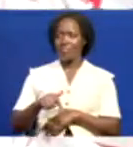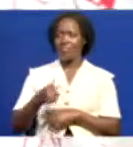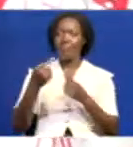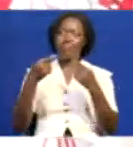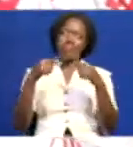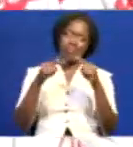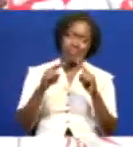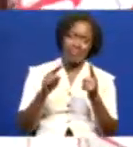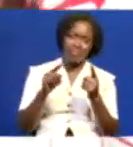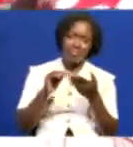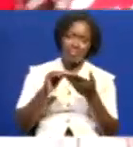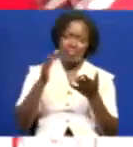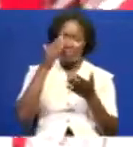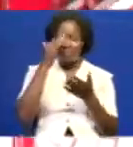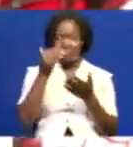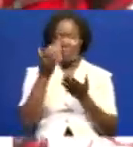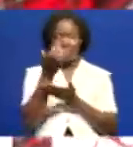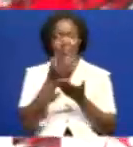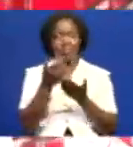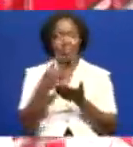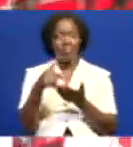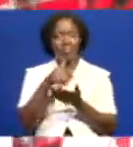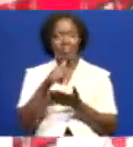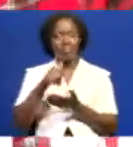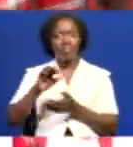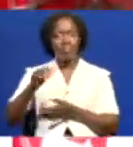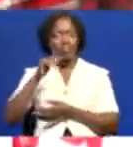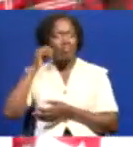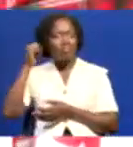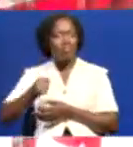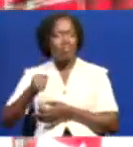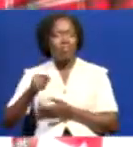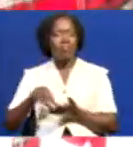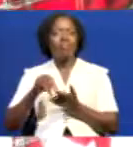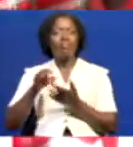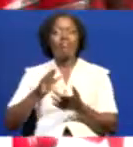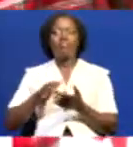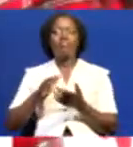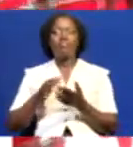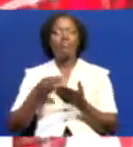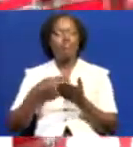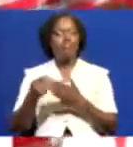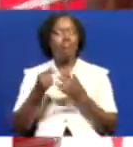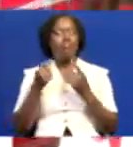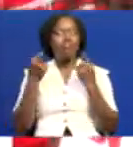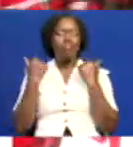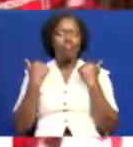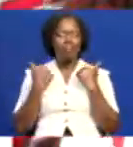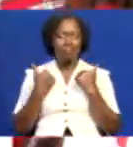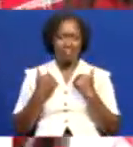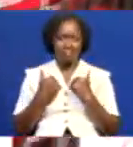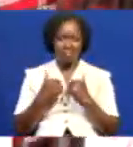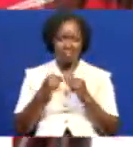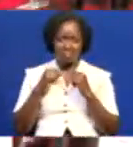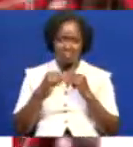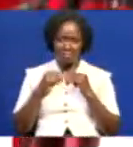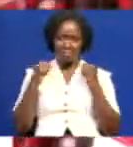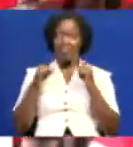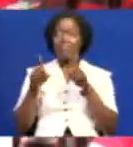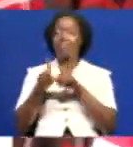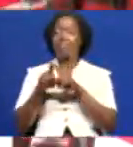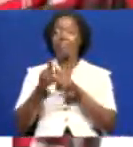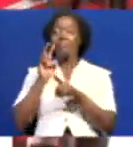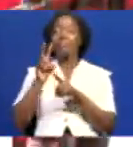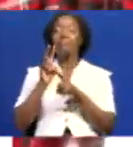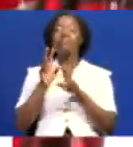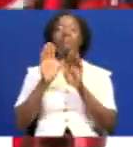tutafaulu kabisa kwa sababu ya economy yetu ya kaunti ya Narok. Sana sana wamama watausa mashanga kabisa, na pia hata wataona